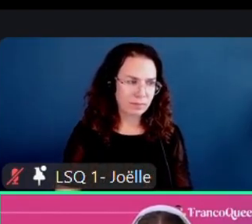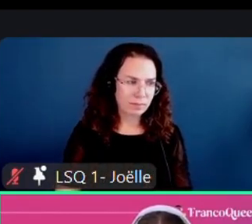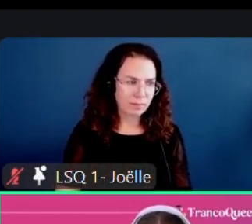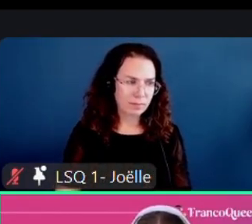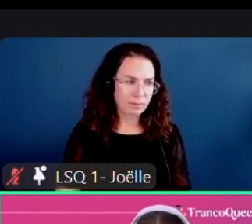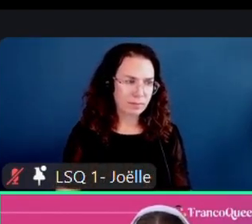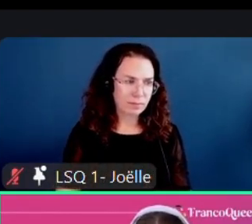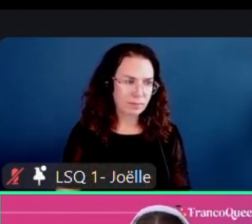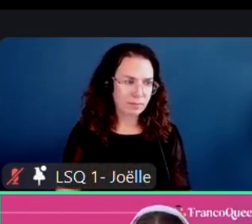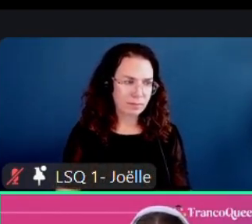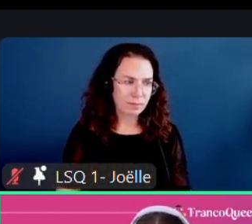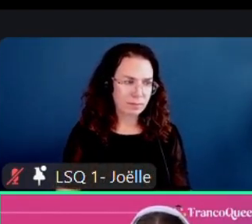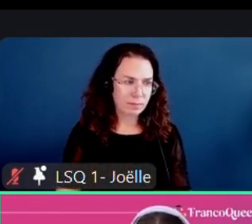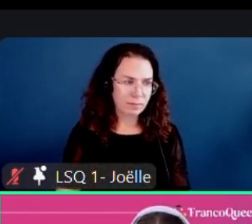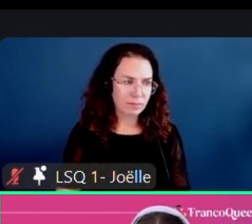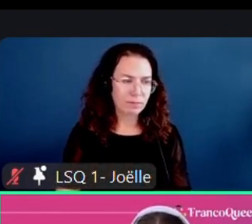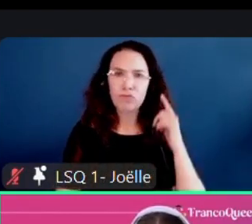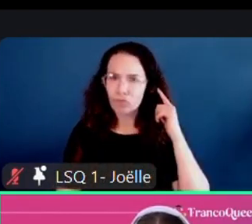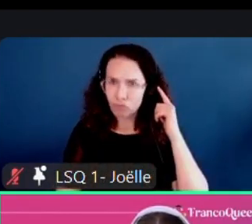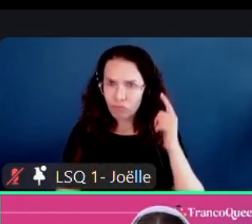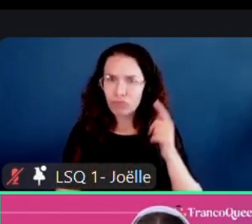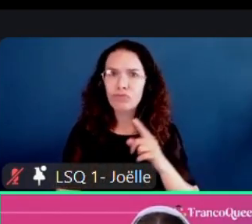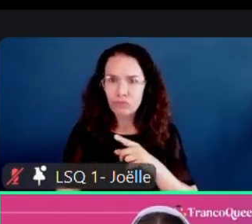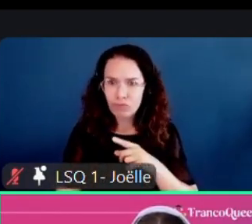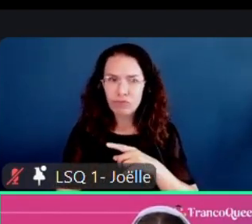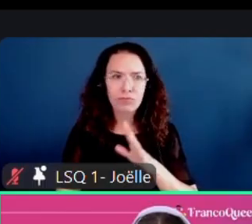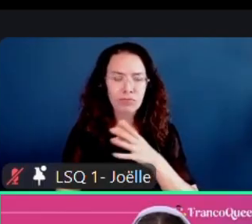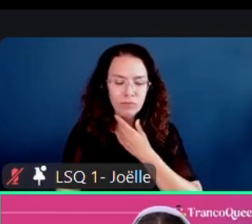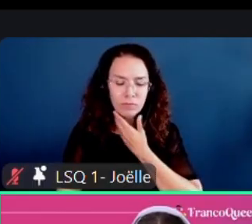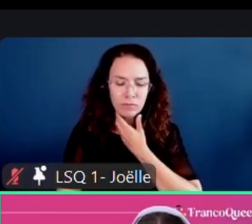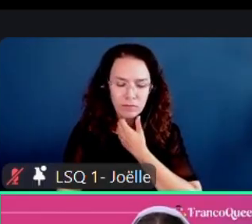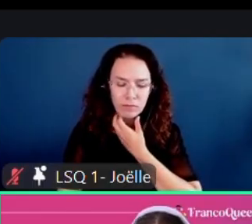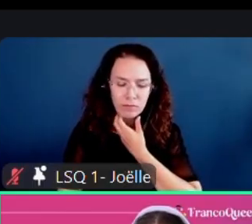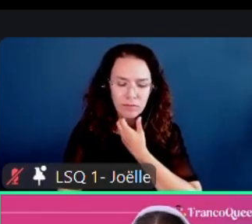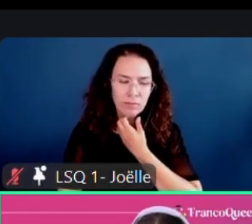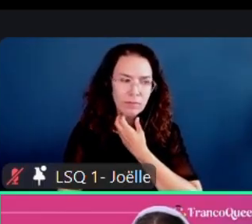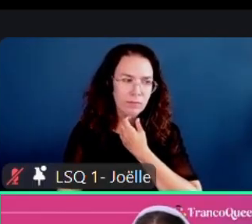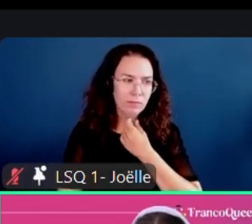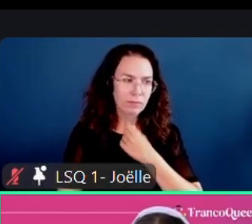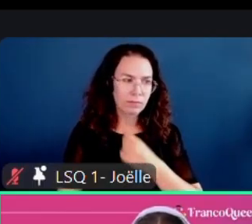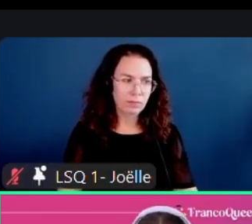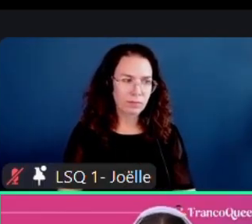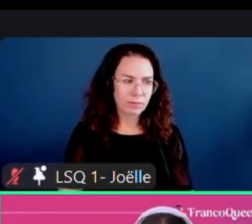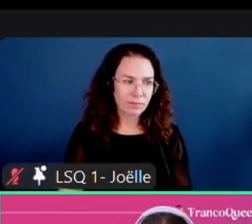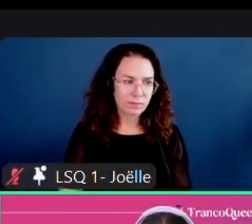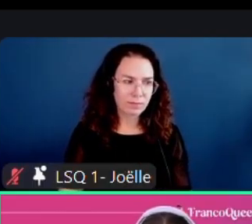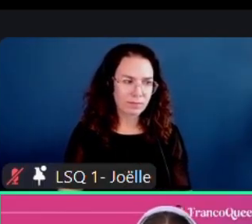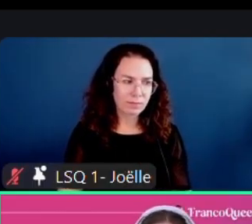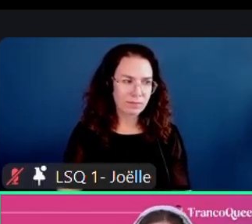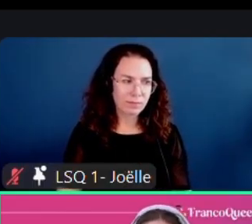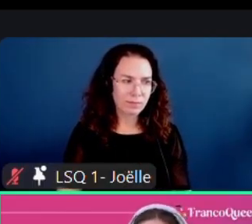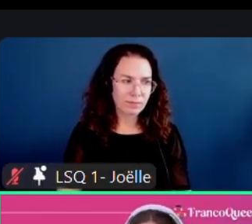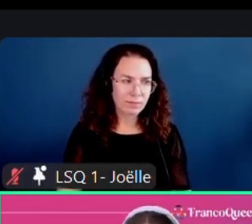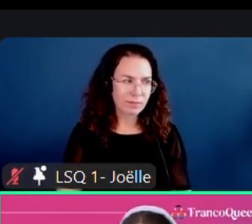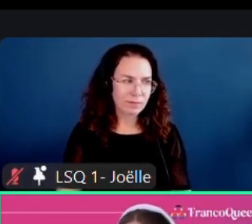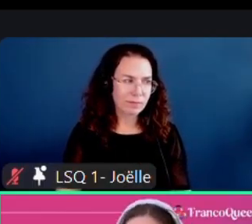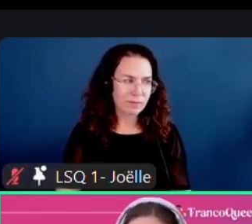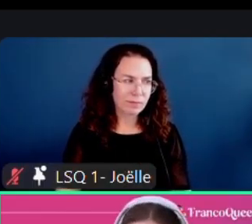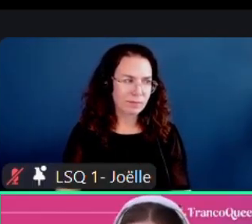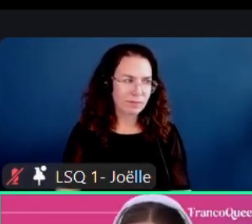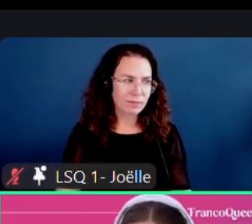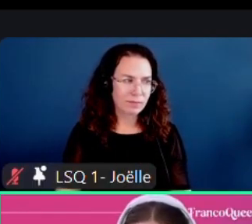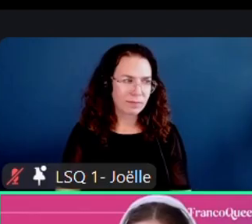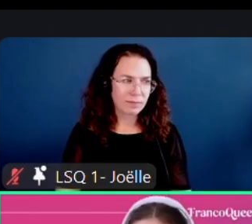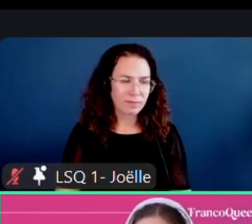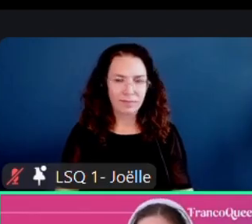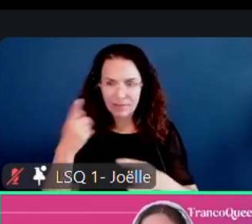Je vois une personne hocher de la tête timidement. Je vais présumer que les autres, c'est clair pour vous aussi, que vous êtes